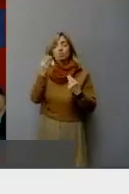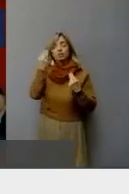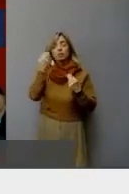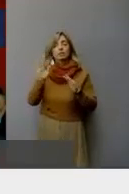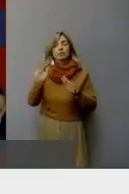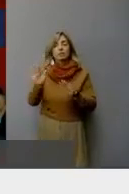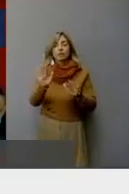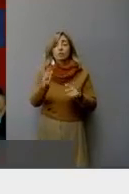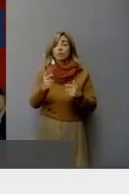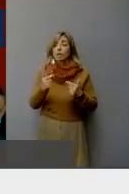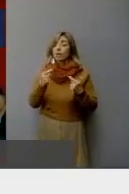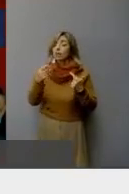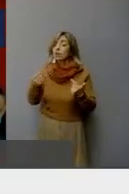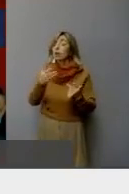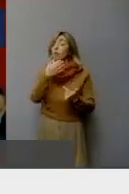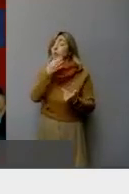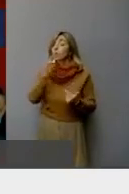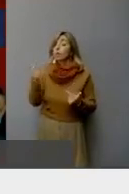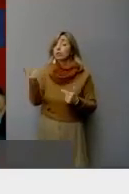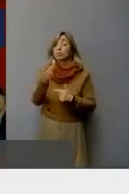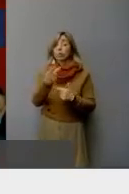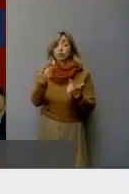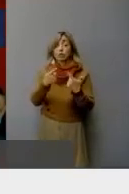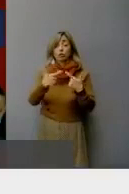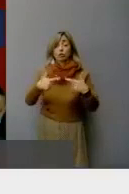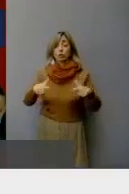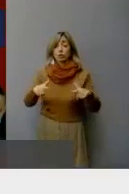approvando tutti all'unanimità questa